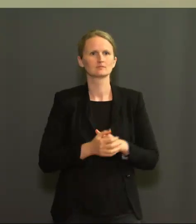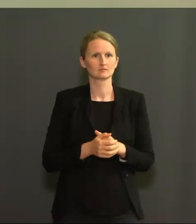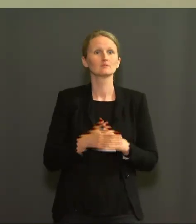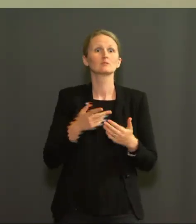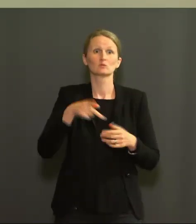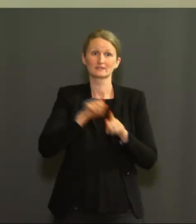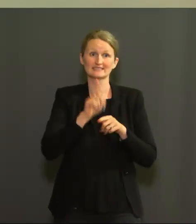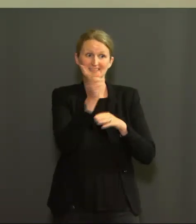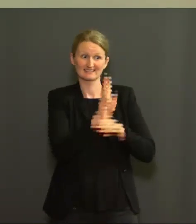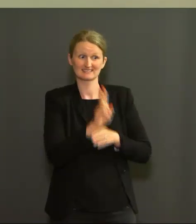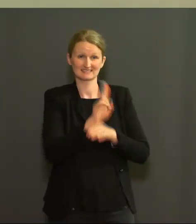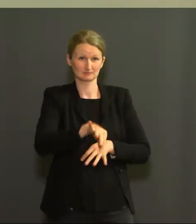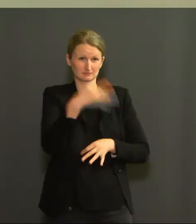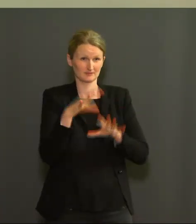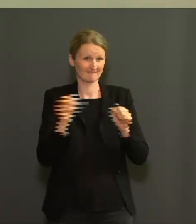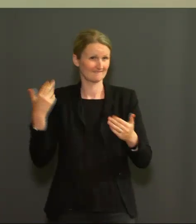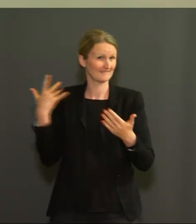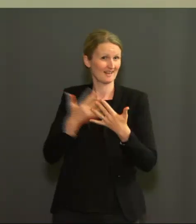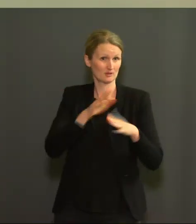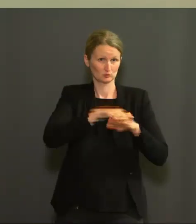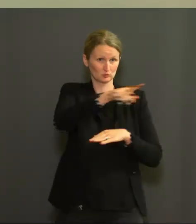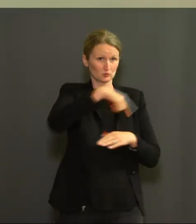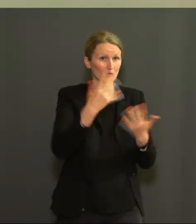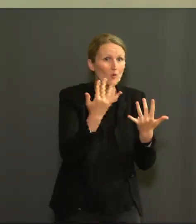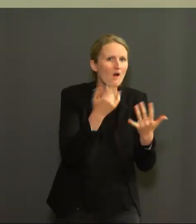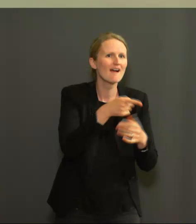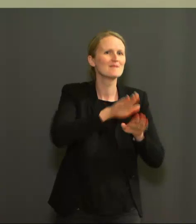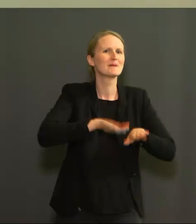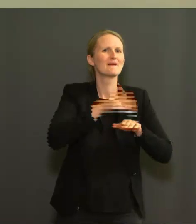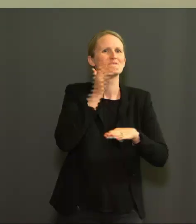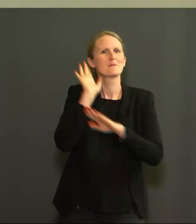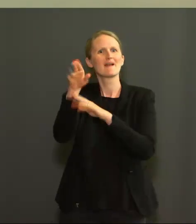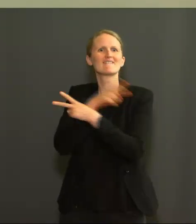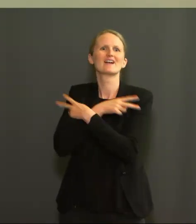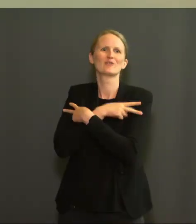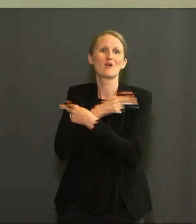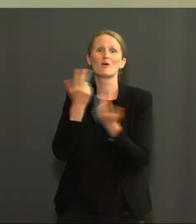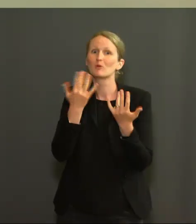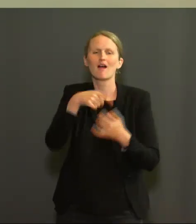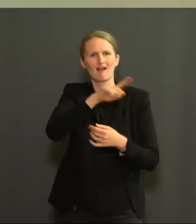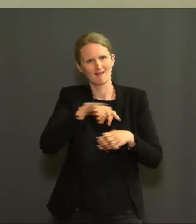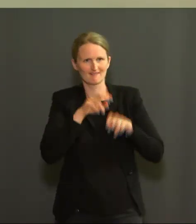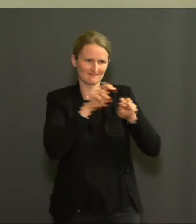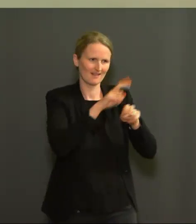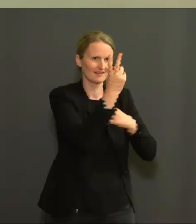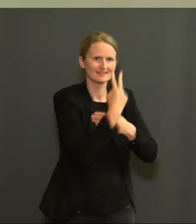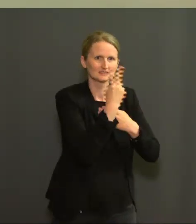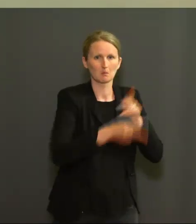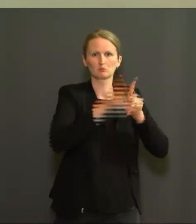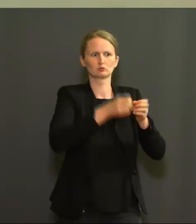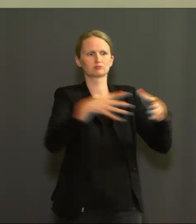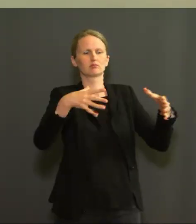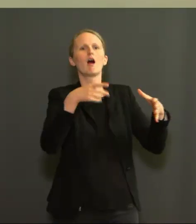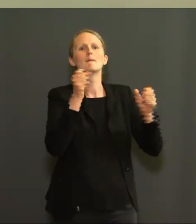ces tests qui sont maintenant faits dans la perspective de voyages et de vacances qui sont proches. Le nombre croissant de tests chez